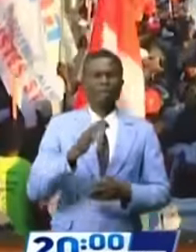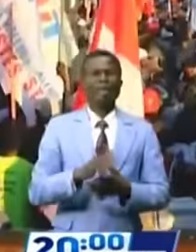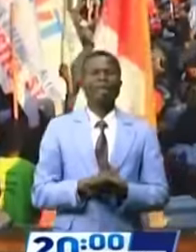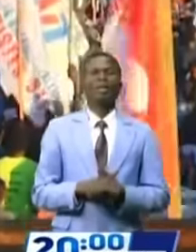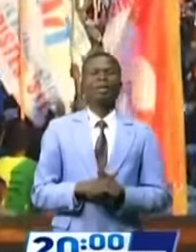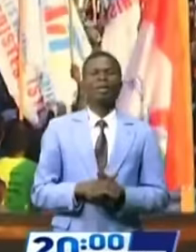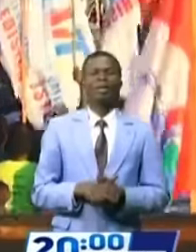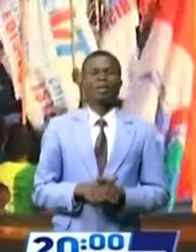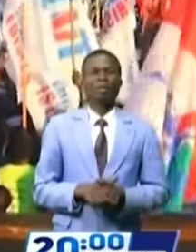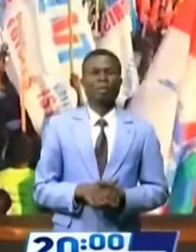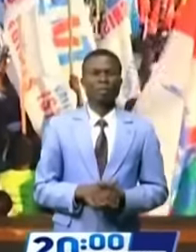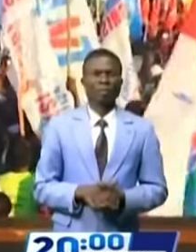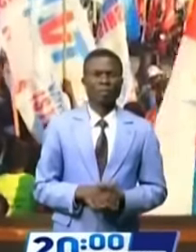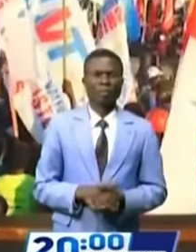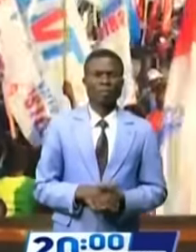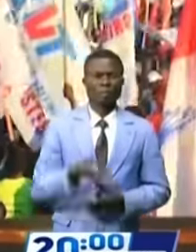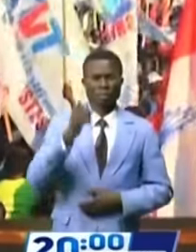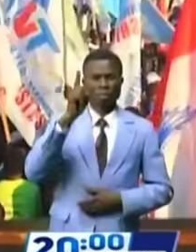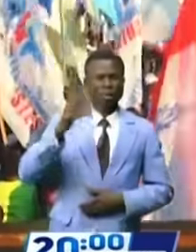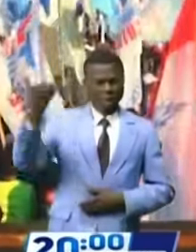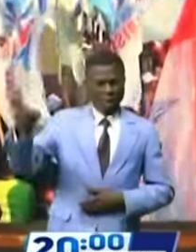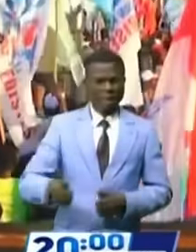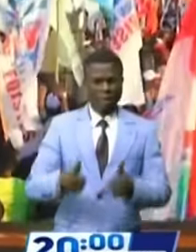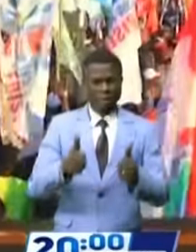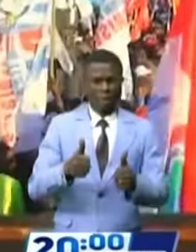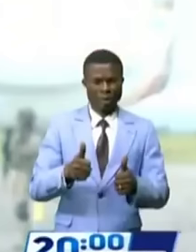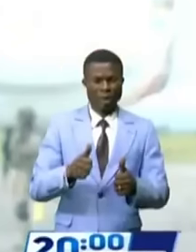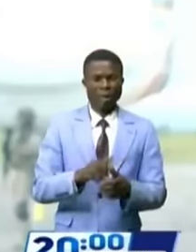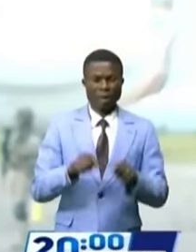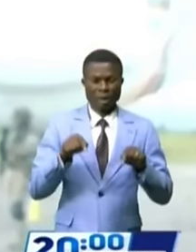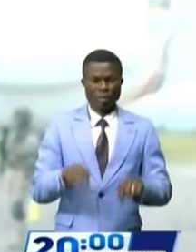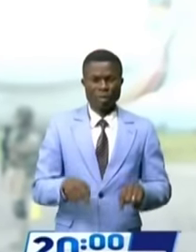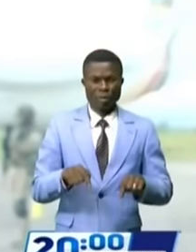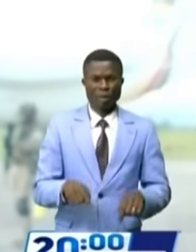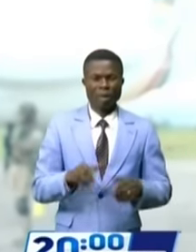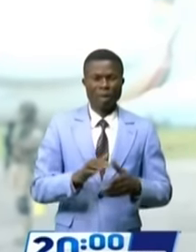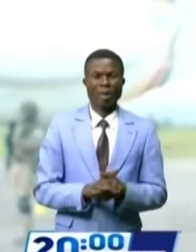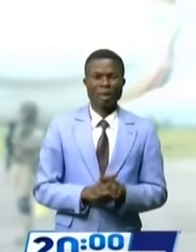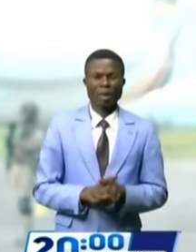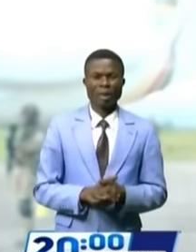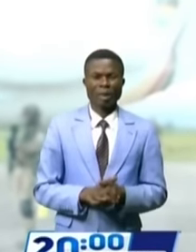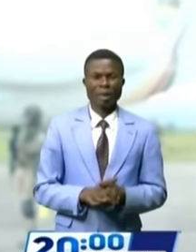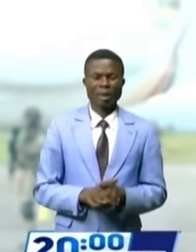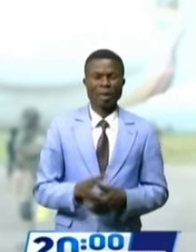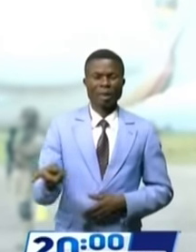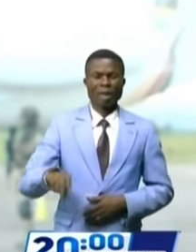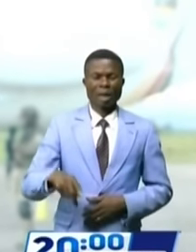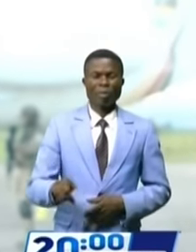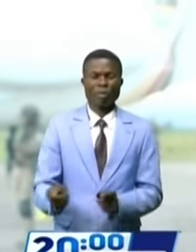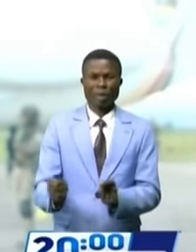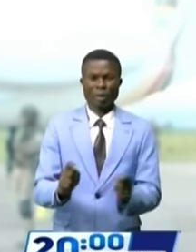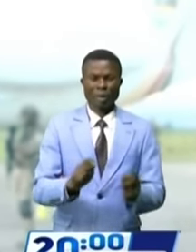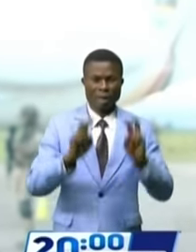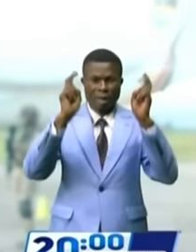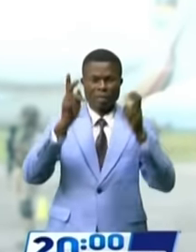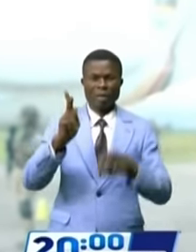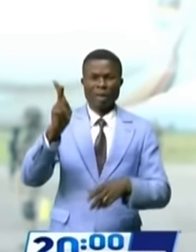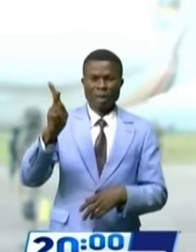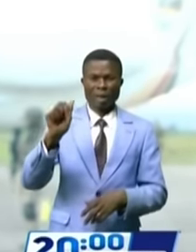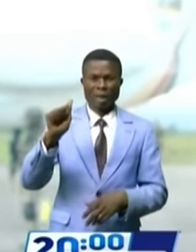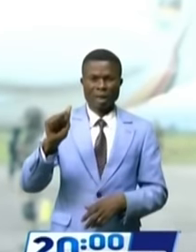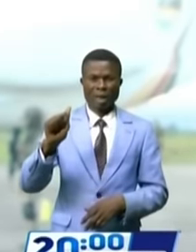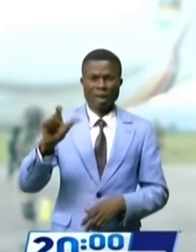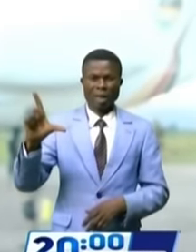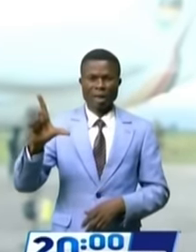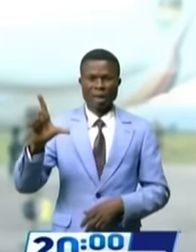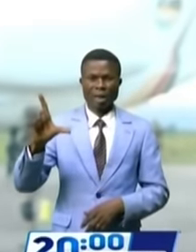Le Grand Katanga nous a très bien accueillis. On le clôture aujourd'hui par la province du Tanganyika, la ville de Kalemie. On